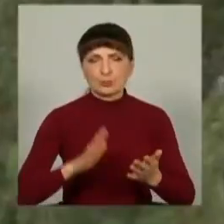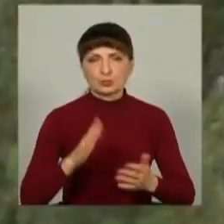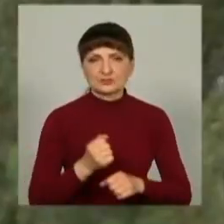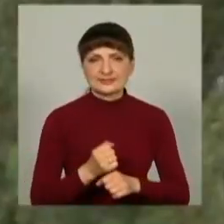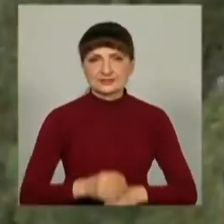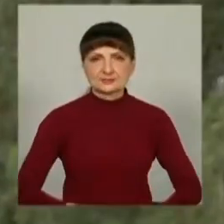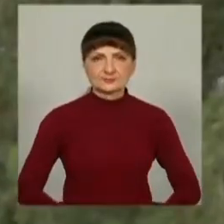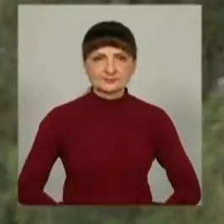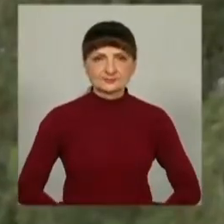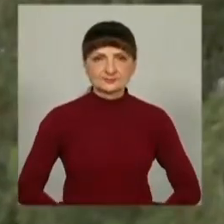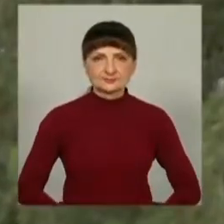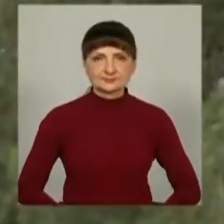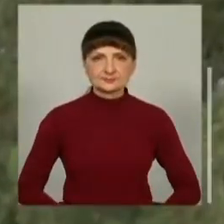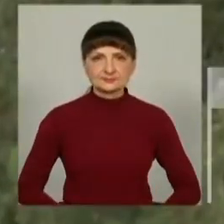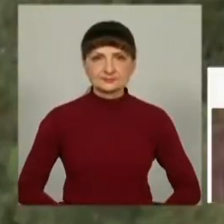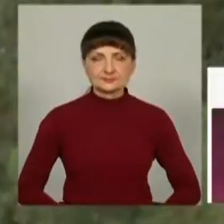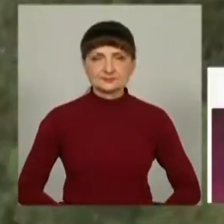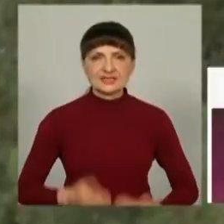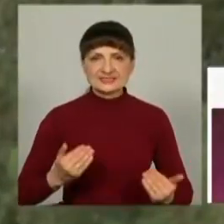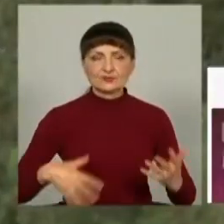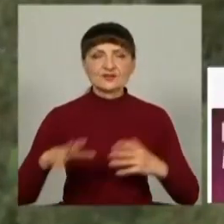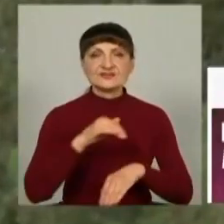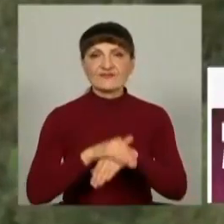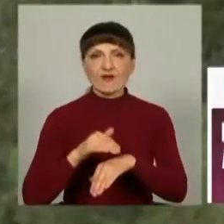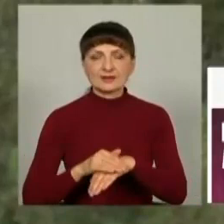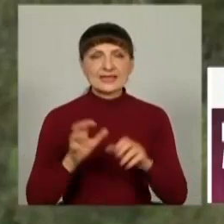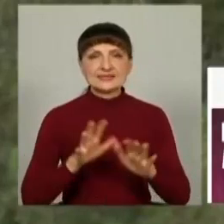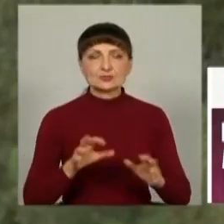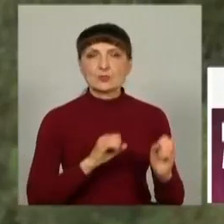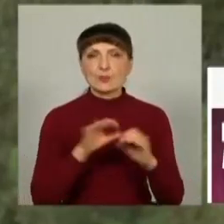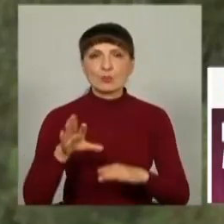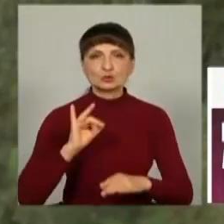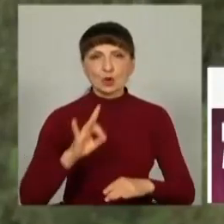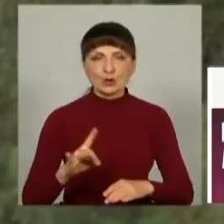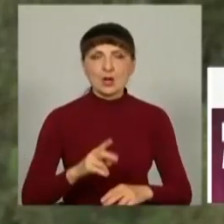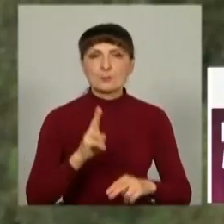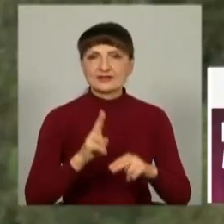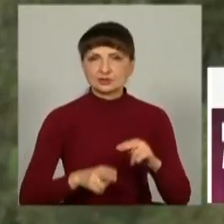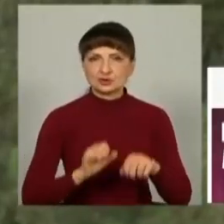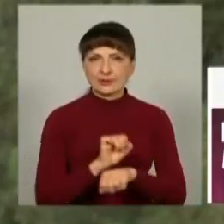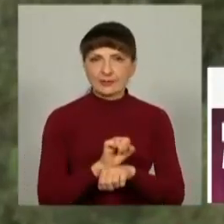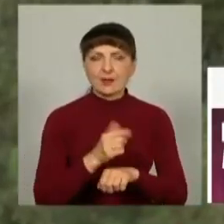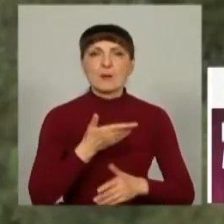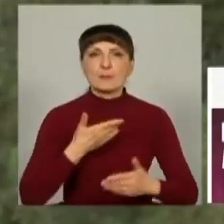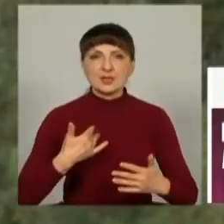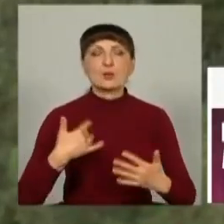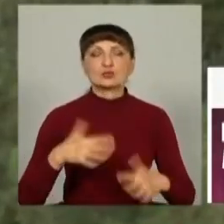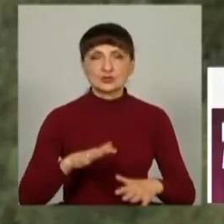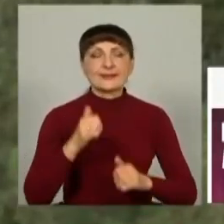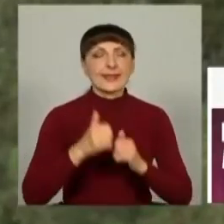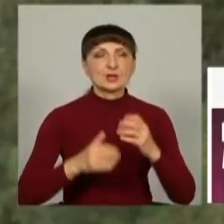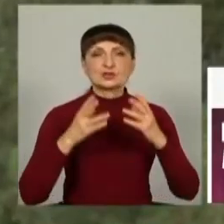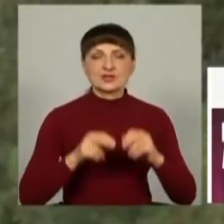тогда мусор только факт лиры сегодня все факты незаконного выброса мусора прекращены с нашей стороны ведется ежедневно